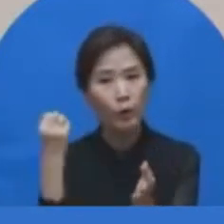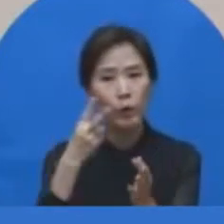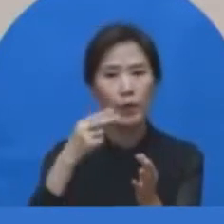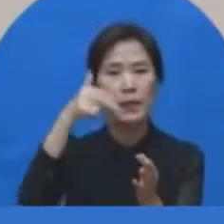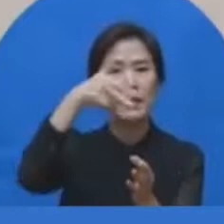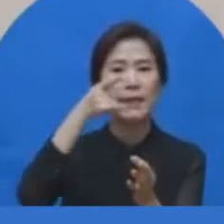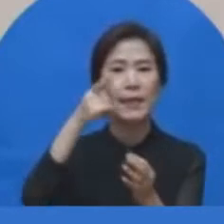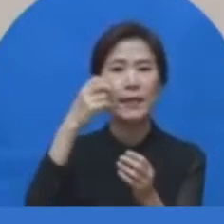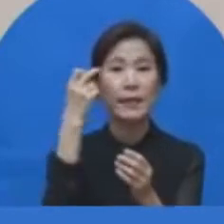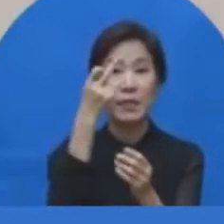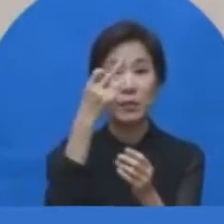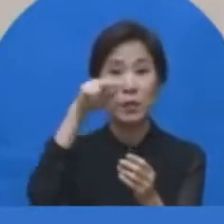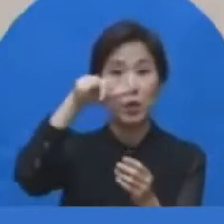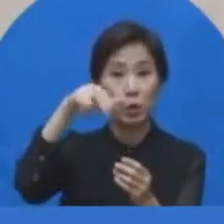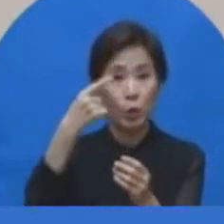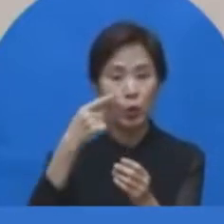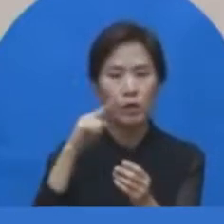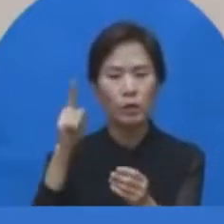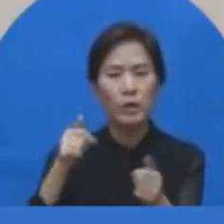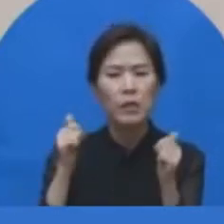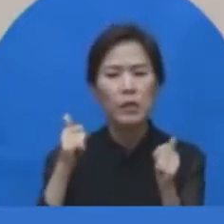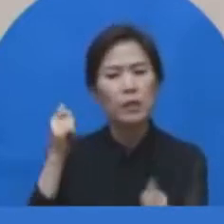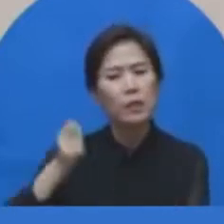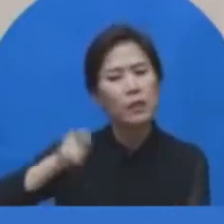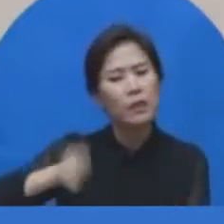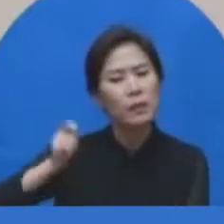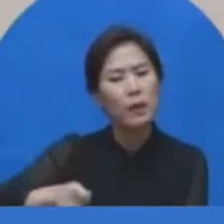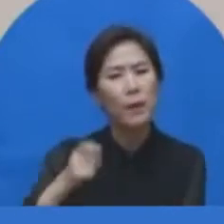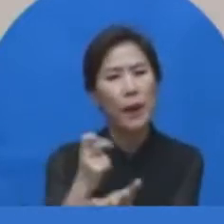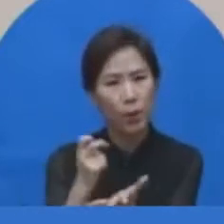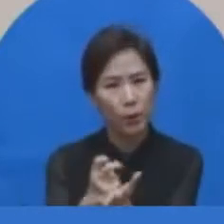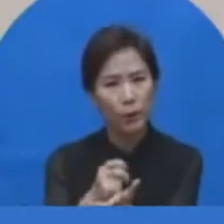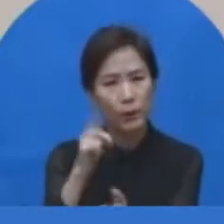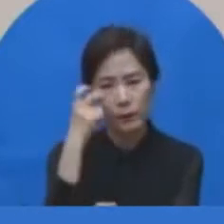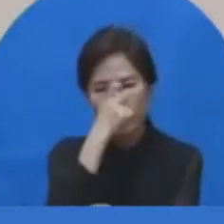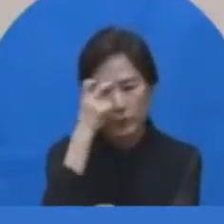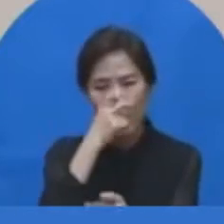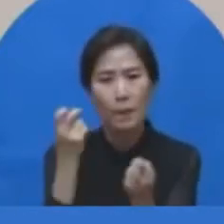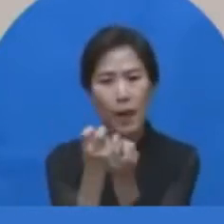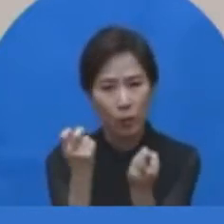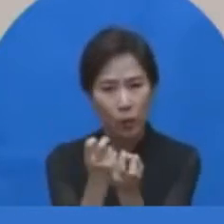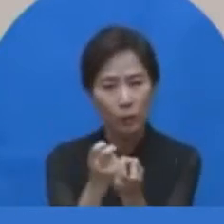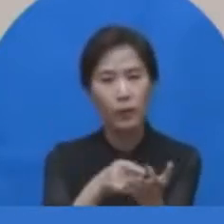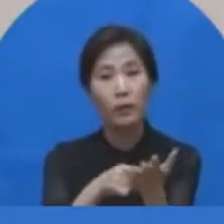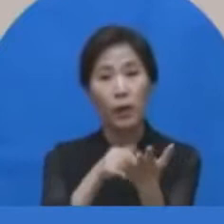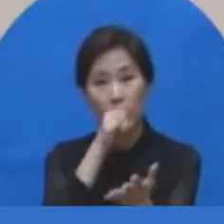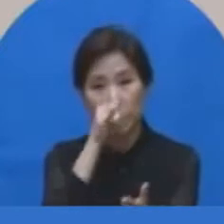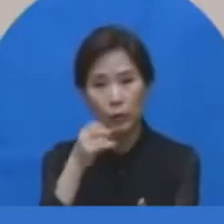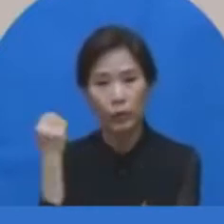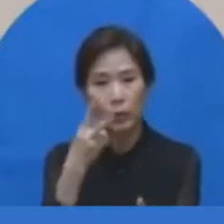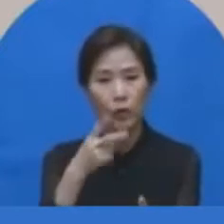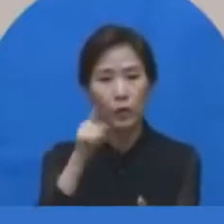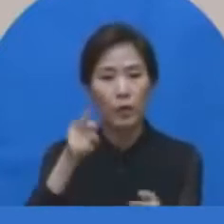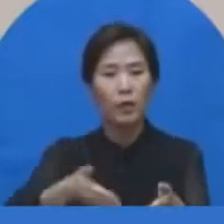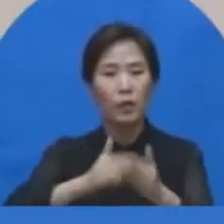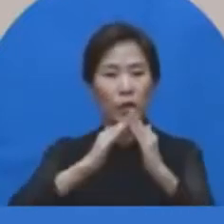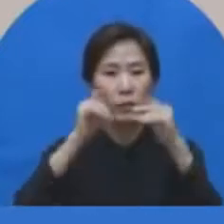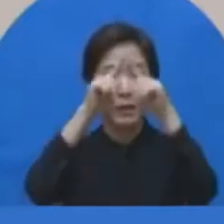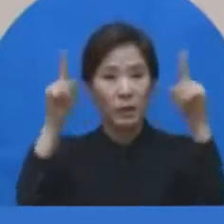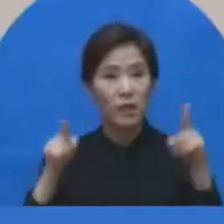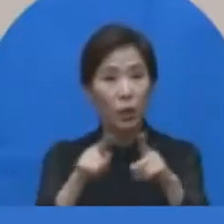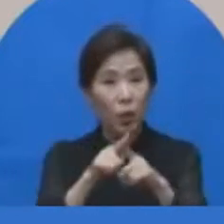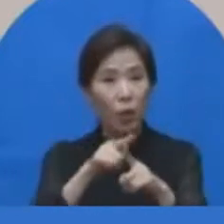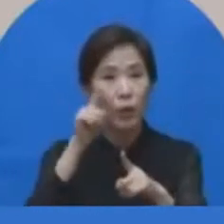심사를 해서 보완을 요구하고 그 결과 반려를 하거나 설립신고증을 교부하는 절차에 관해서 아주